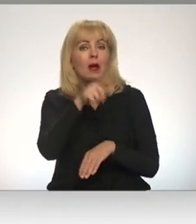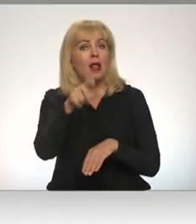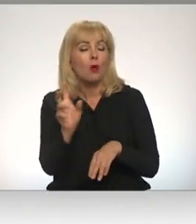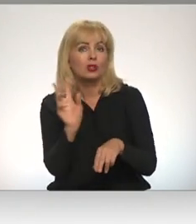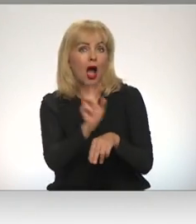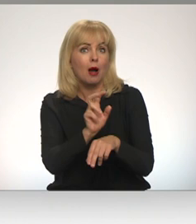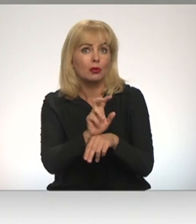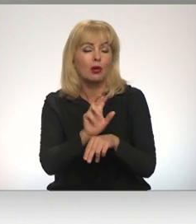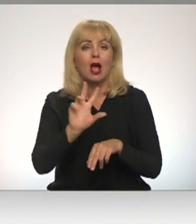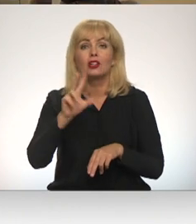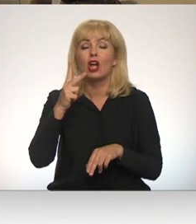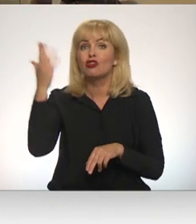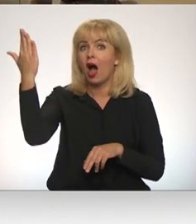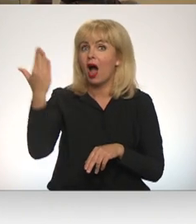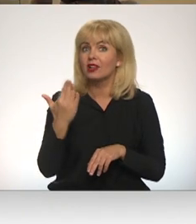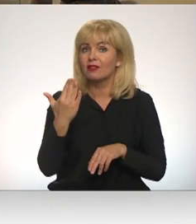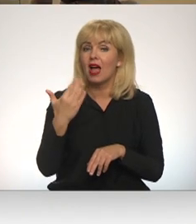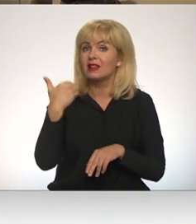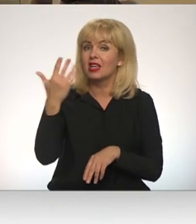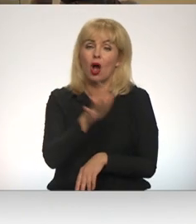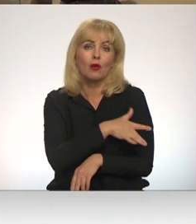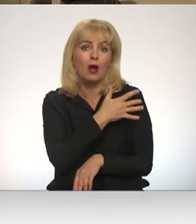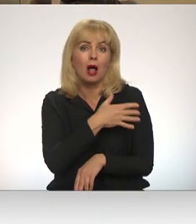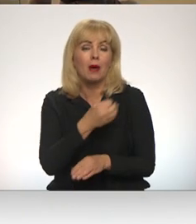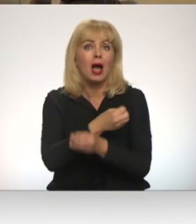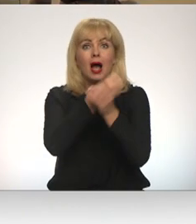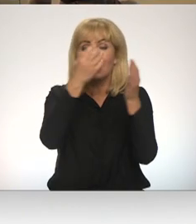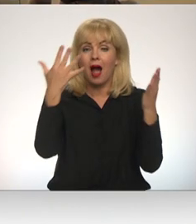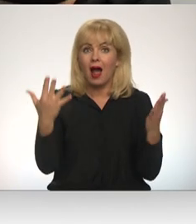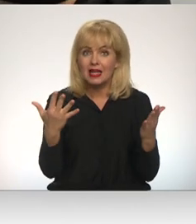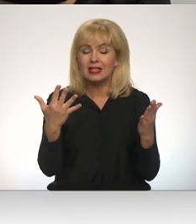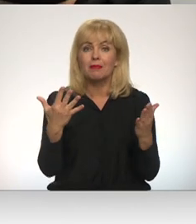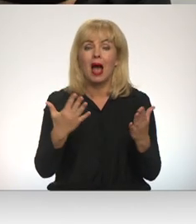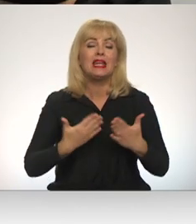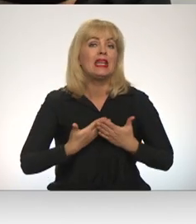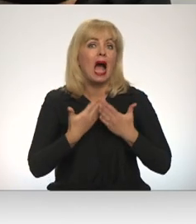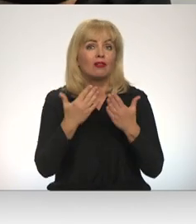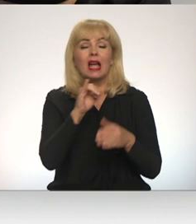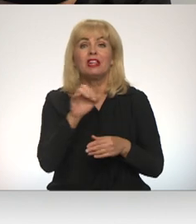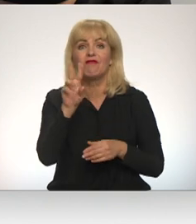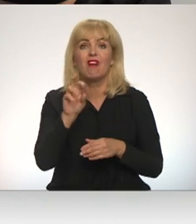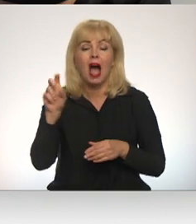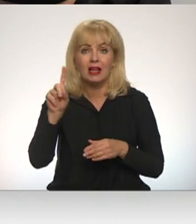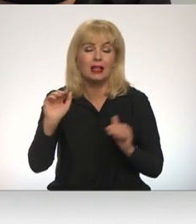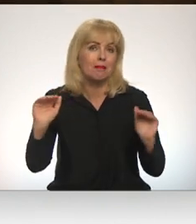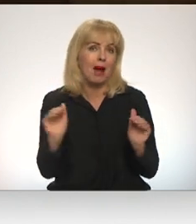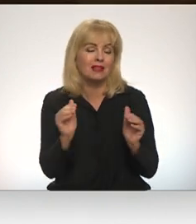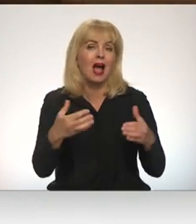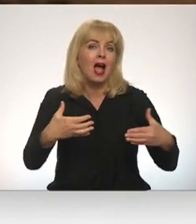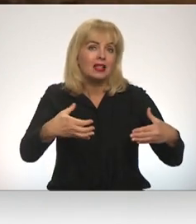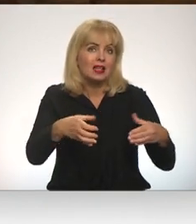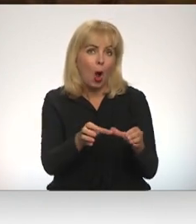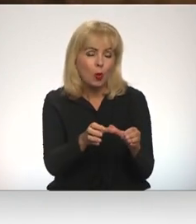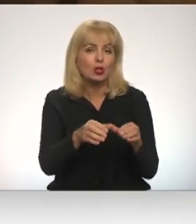trešās adventas dievkalpojumu. Iedvesmojoties no gaismas dārza Ropaša baznīcā, arī Īvandes baznīcas nelielā draudze